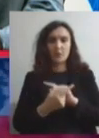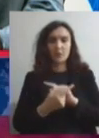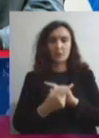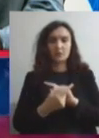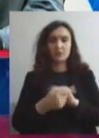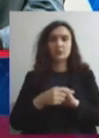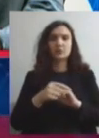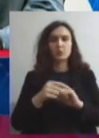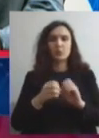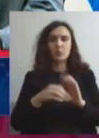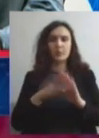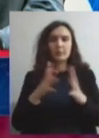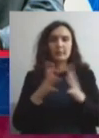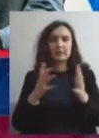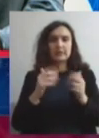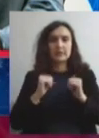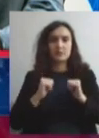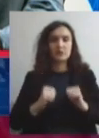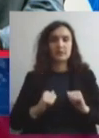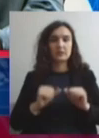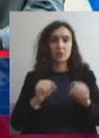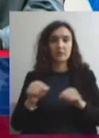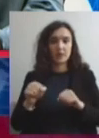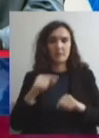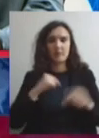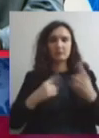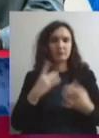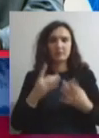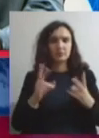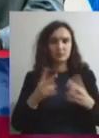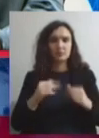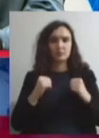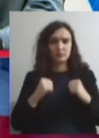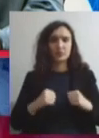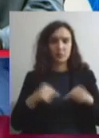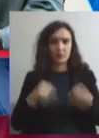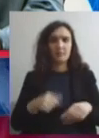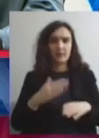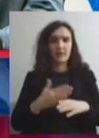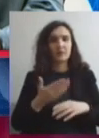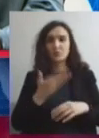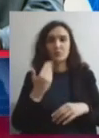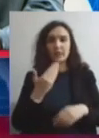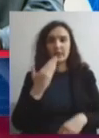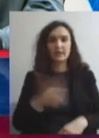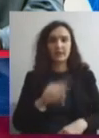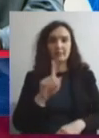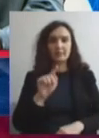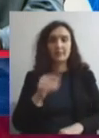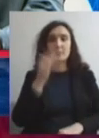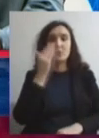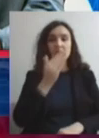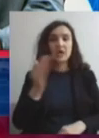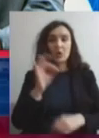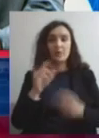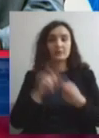უფრო მეტი სიმშვიდის საშუალება, მეტი სიმშვიდის უფლება ახლა გვაქვს თუ არა. აი მაინტერესებს მოსახლეობასთან